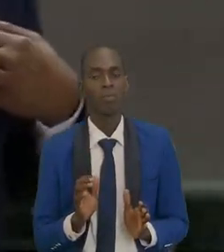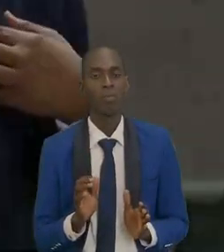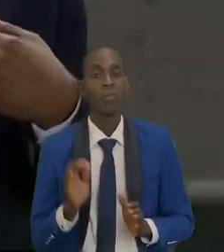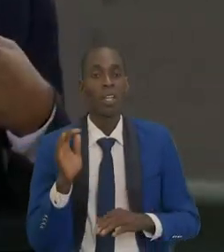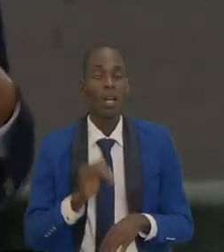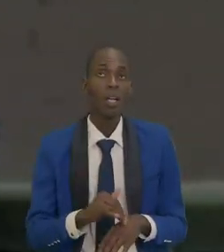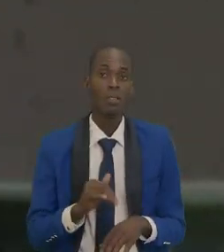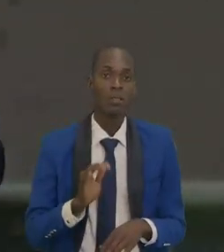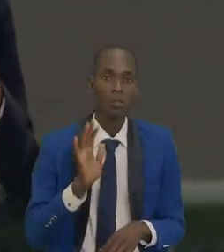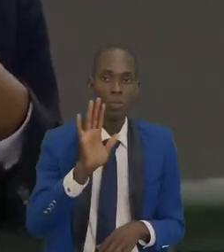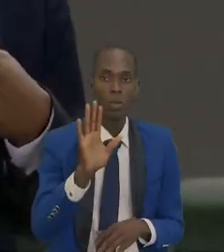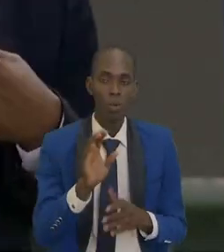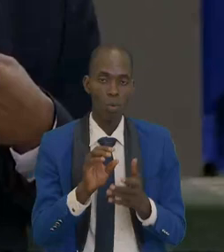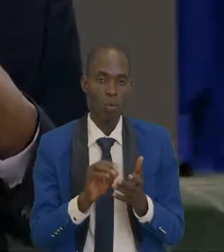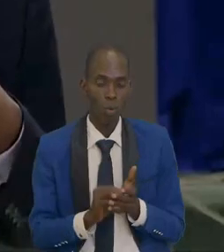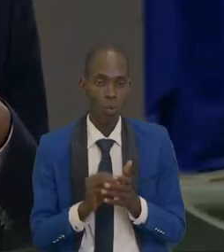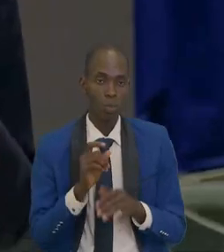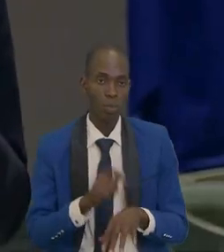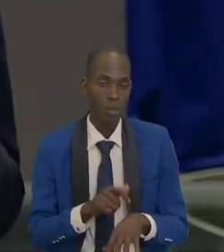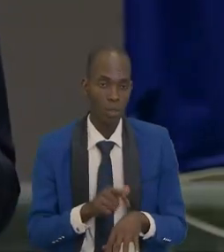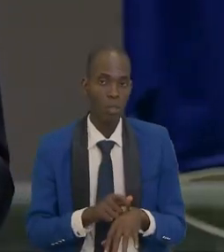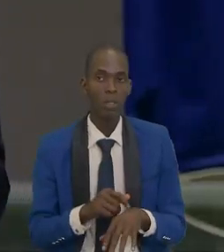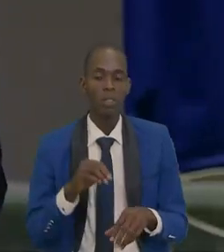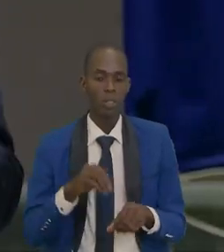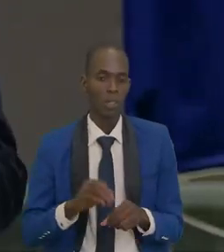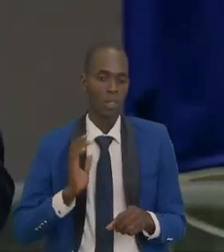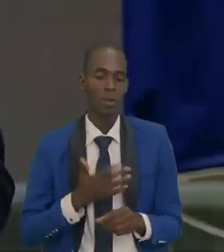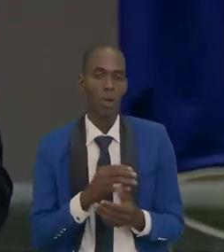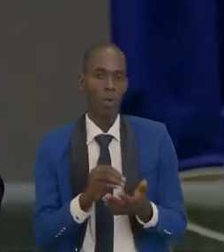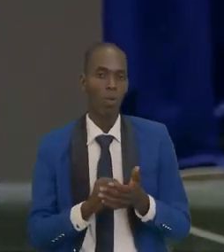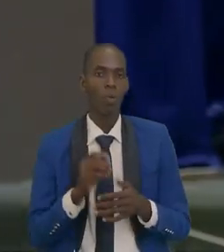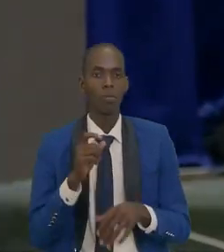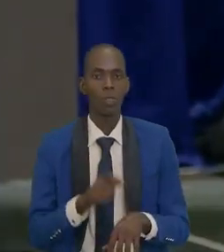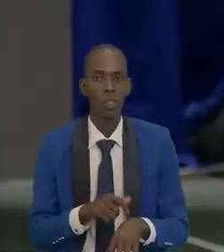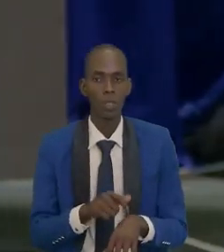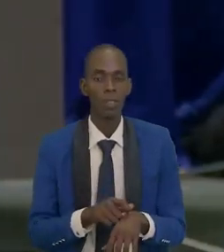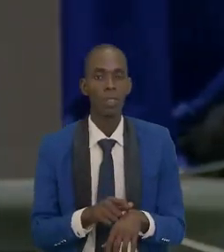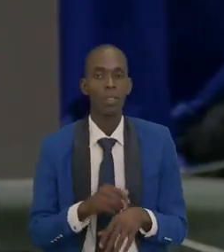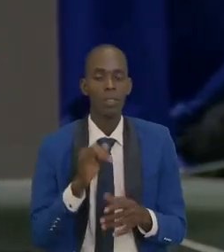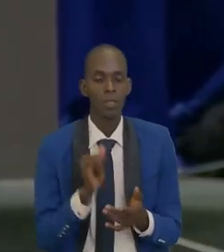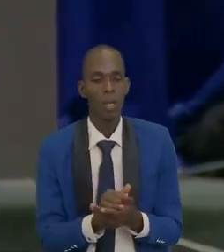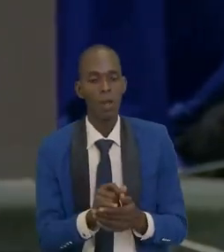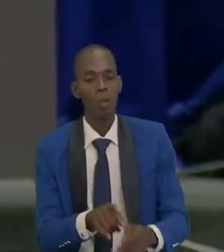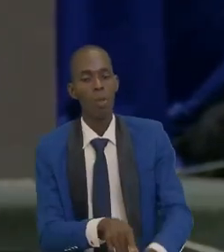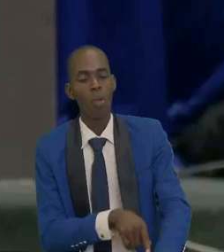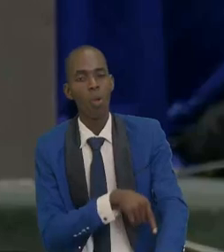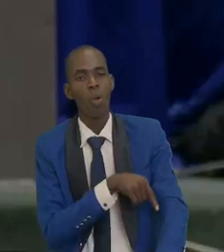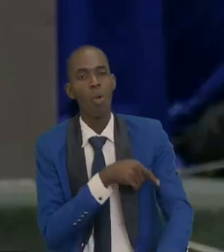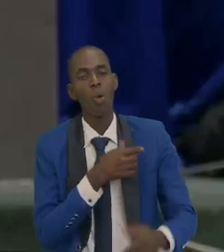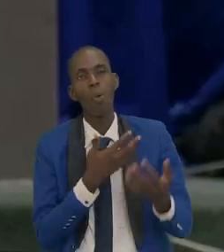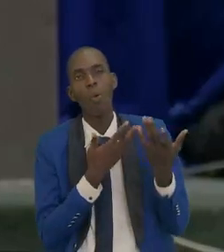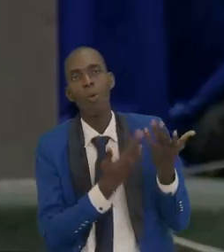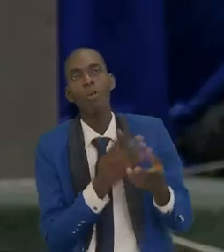En ton temps. En notre temps. Seul réveil